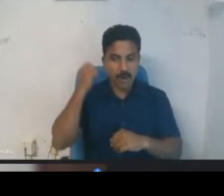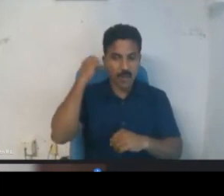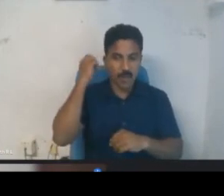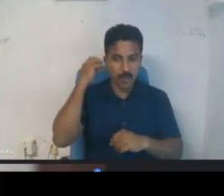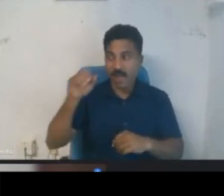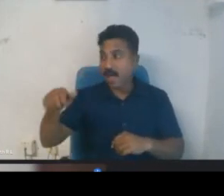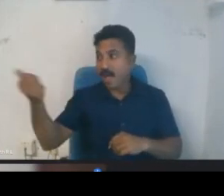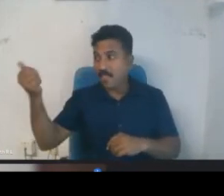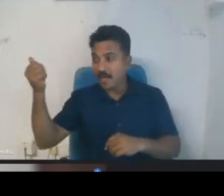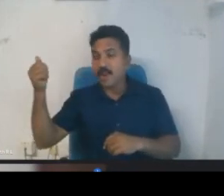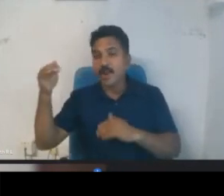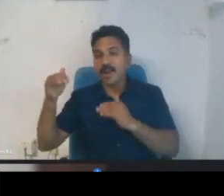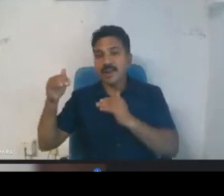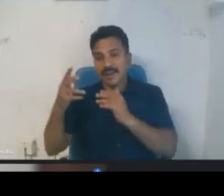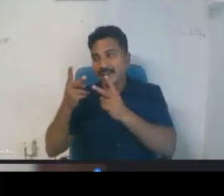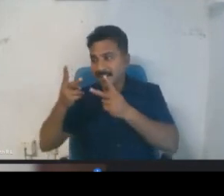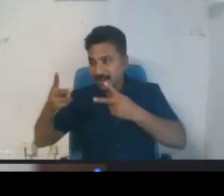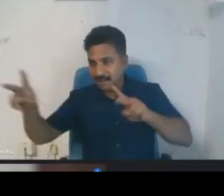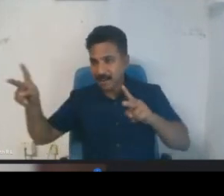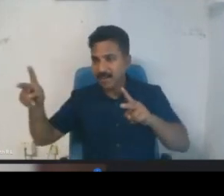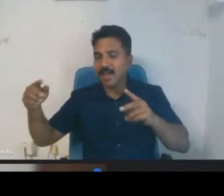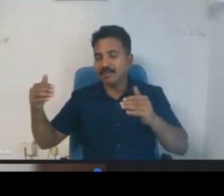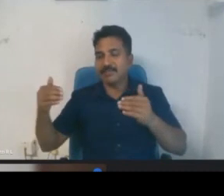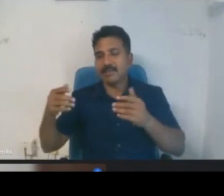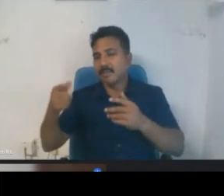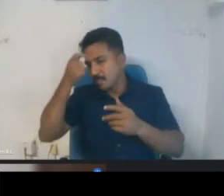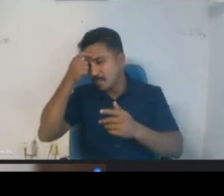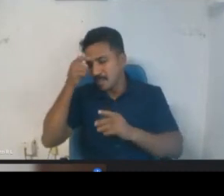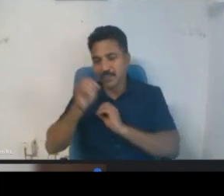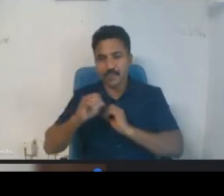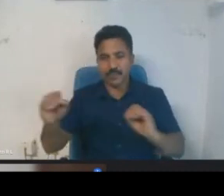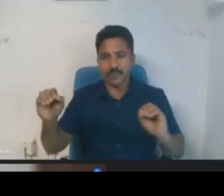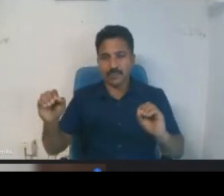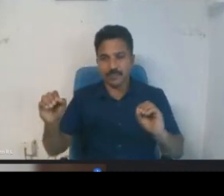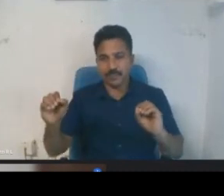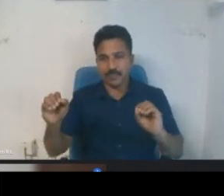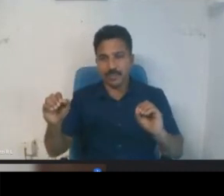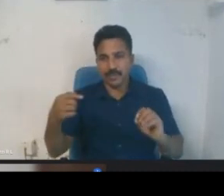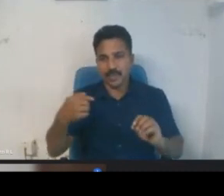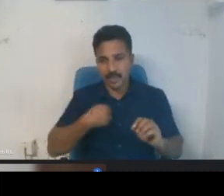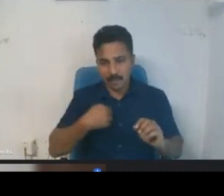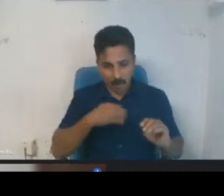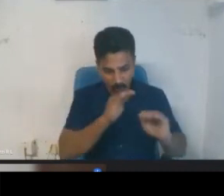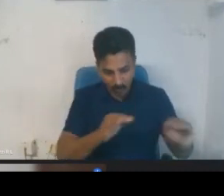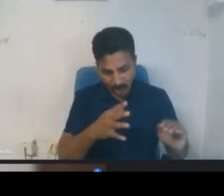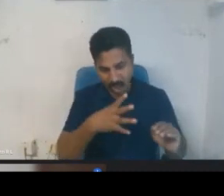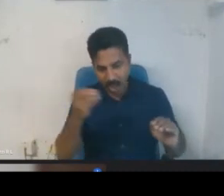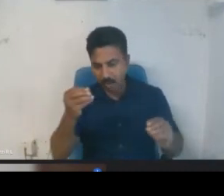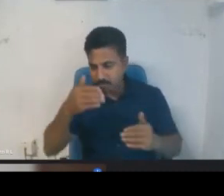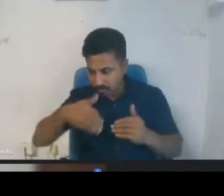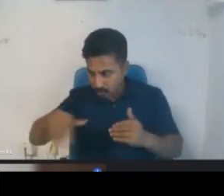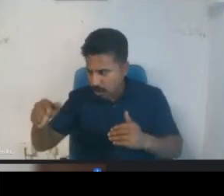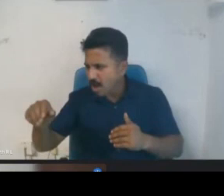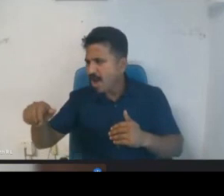നോർമലും ബാക്കിയുള്ളവരുടെ അബ്നോർമലും തമ്മിൽ നമുക്കൊരു ക്ലാഷ് ഉണ്ടാവില്ല. കാരണം നമ്മൾ കുഞ്ഞിനെ കൊണ്ട് പുറത്തു പോകുന്നു,